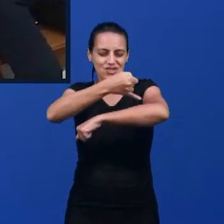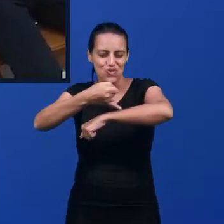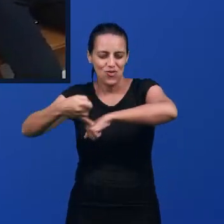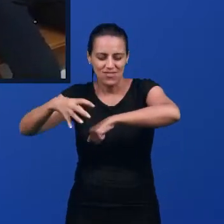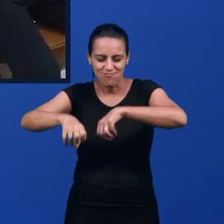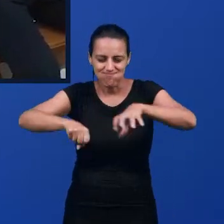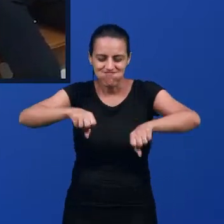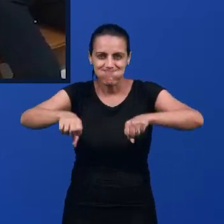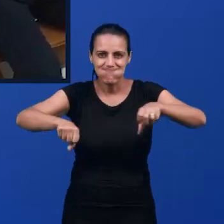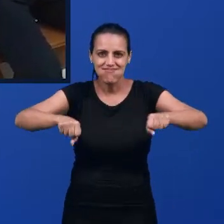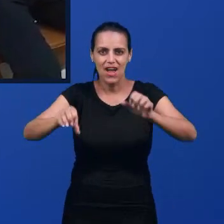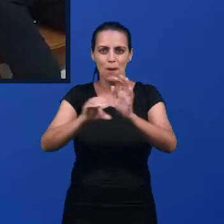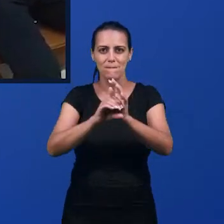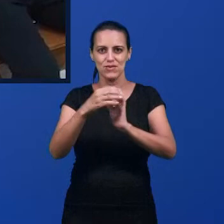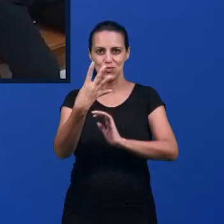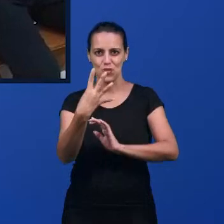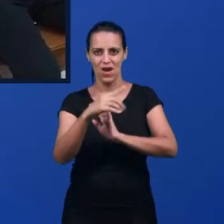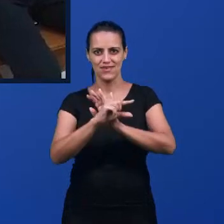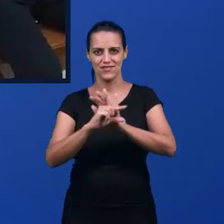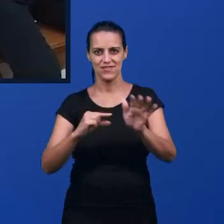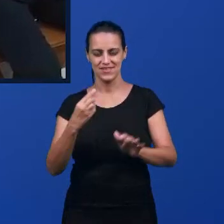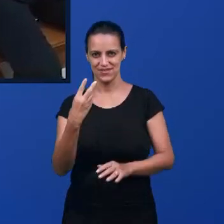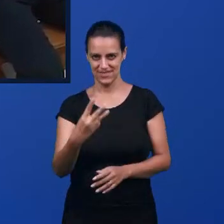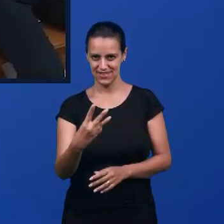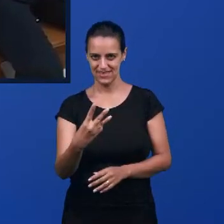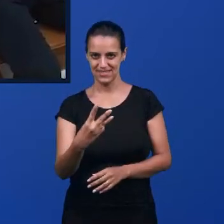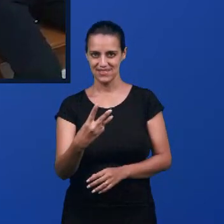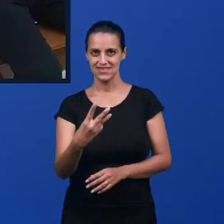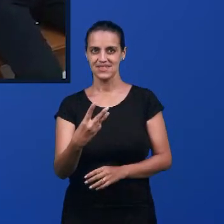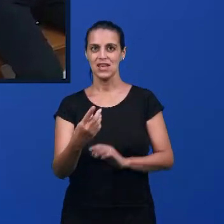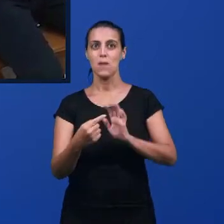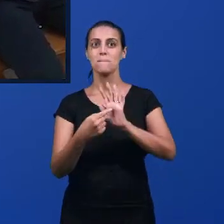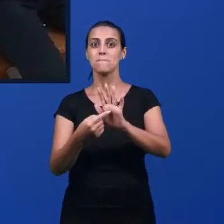pères de Jourdain, do verset 3,